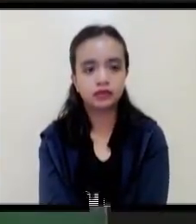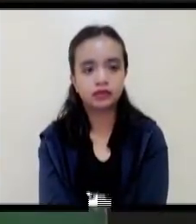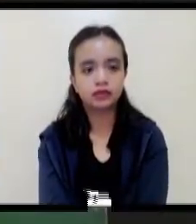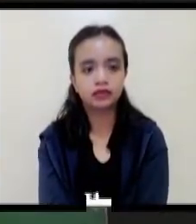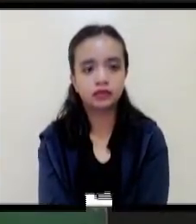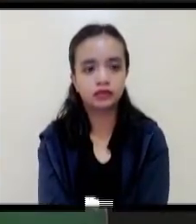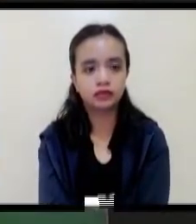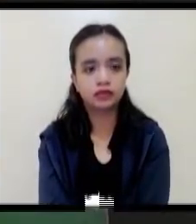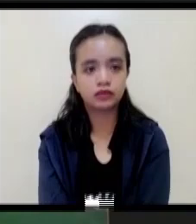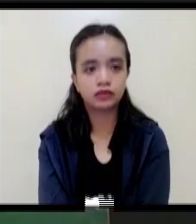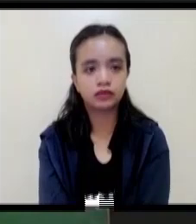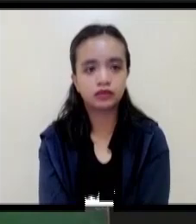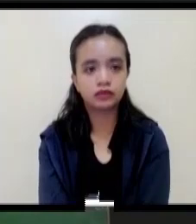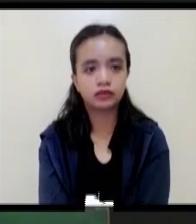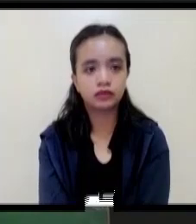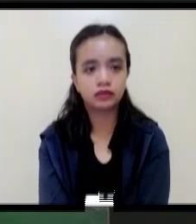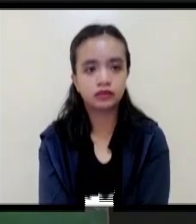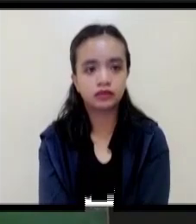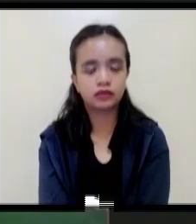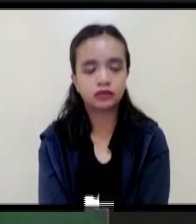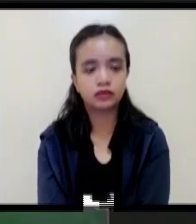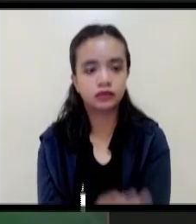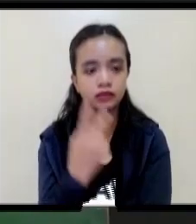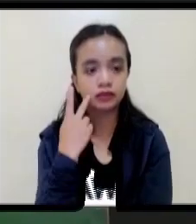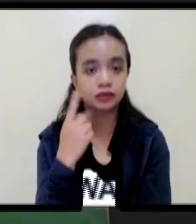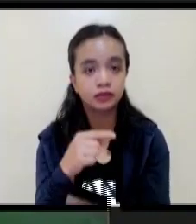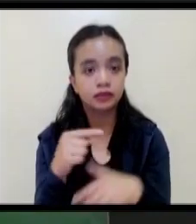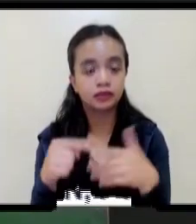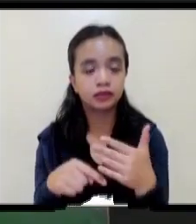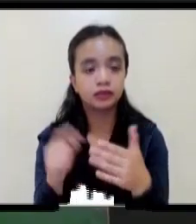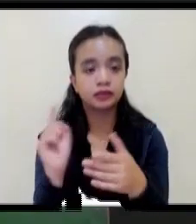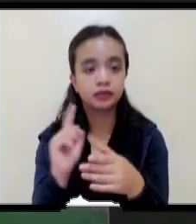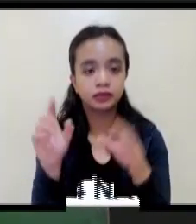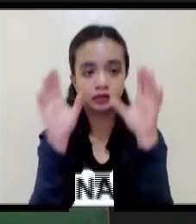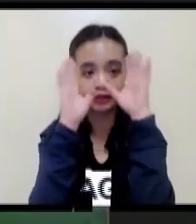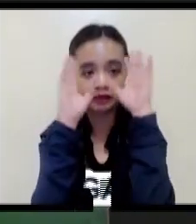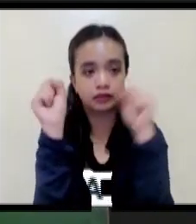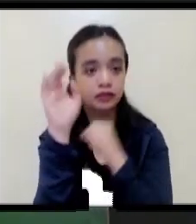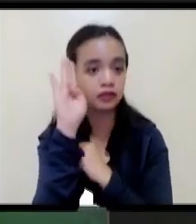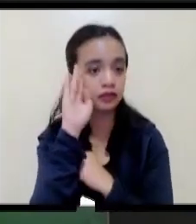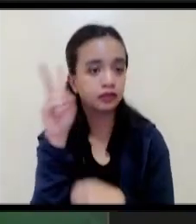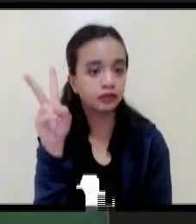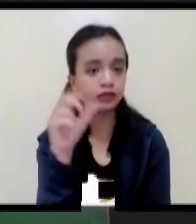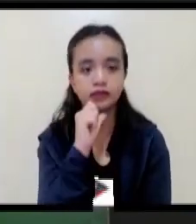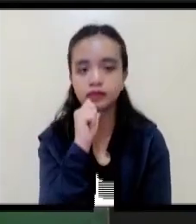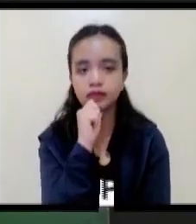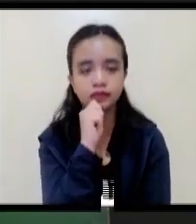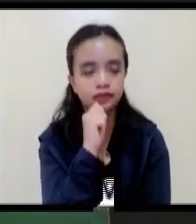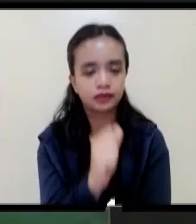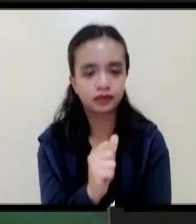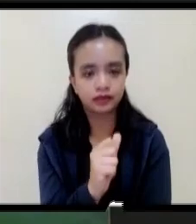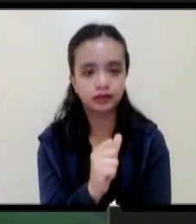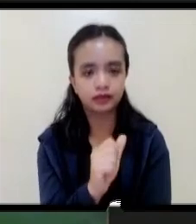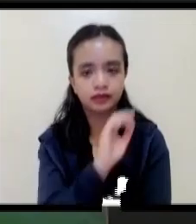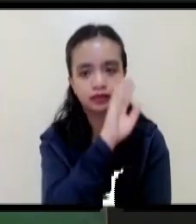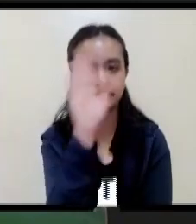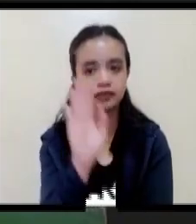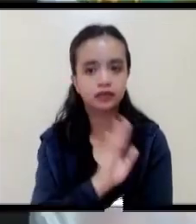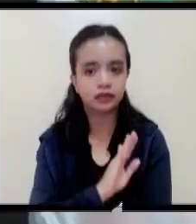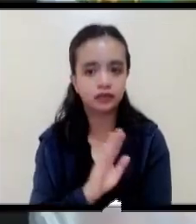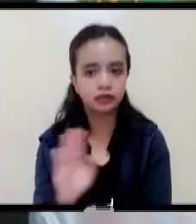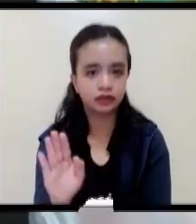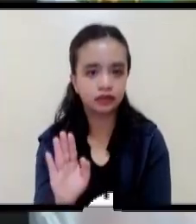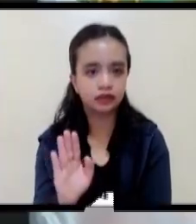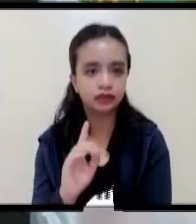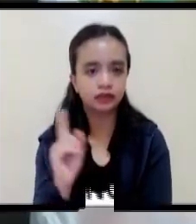Based on all the foregoing facts, the PDEA asserts that President Marcos Jr. is not and was never in its